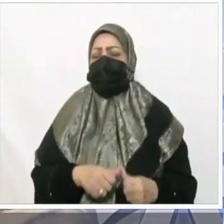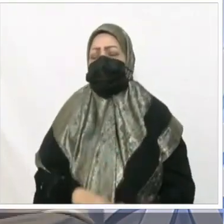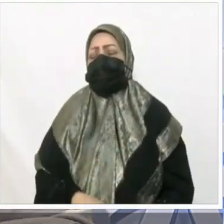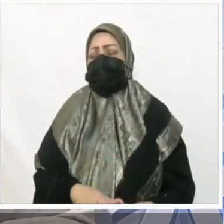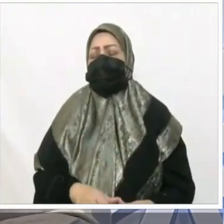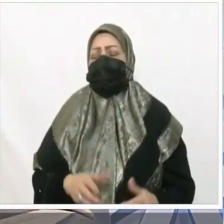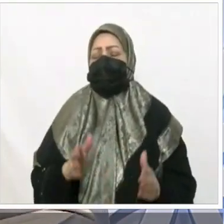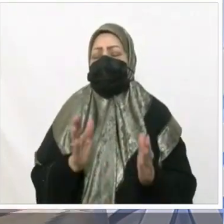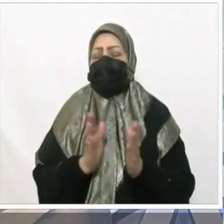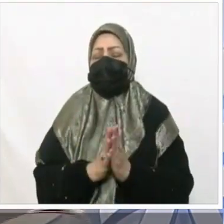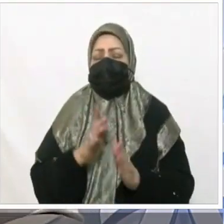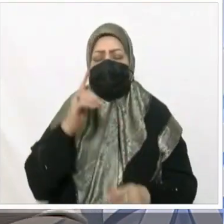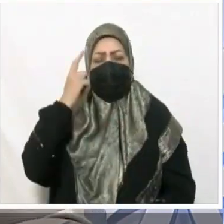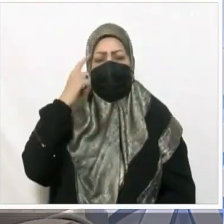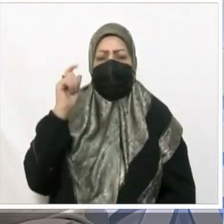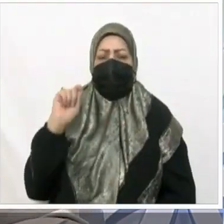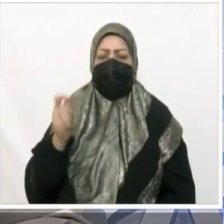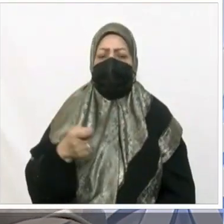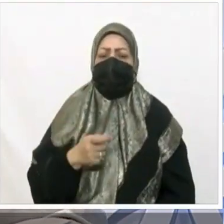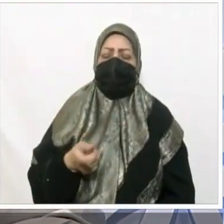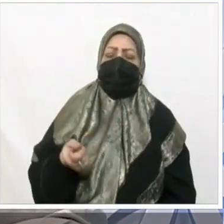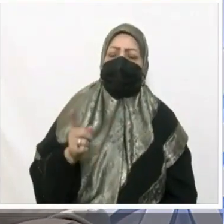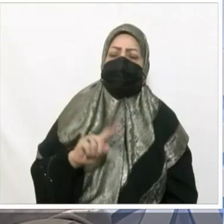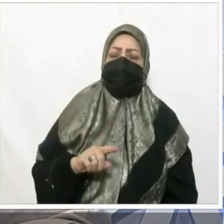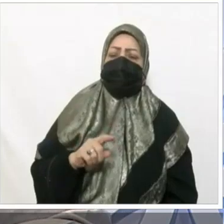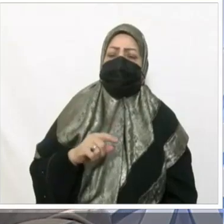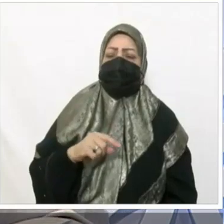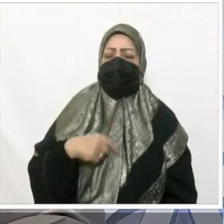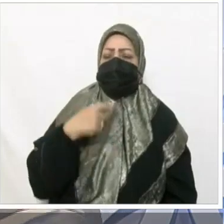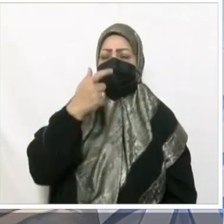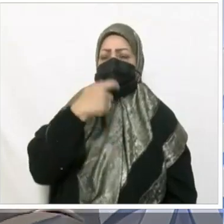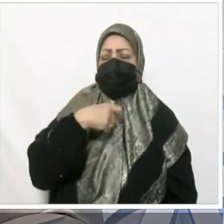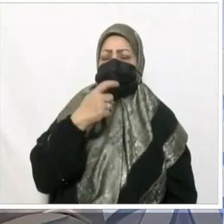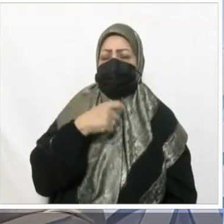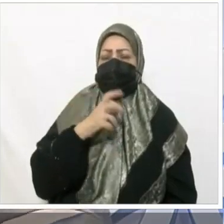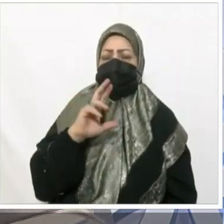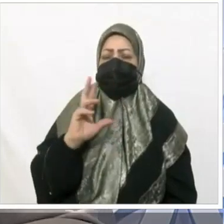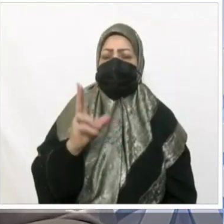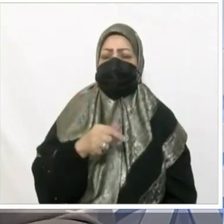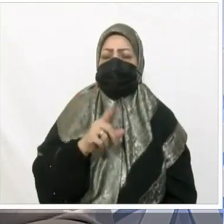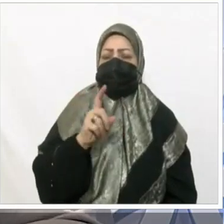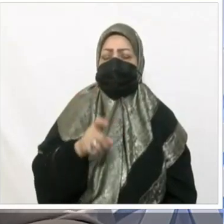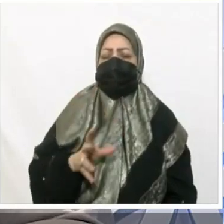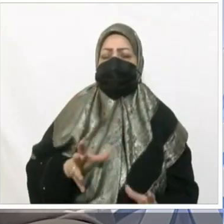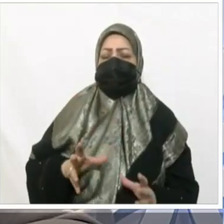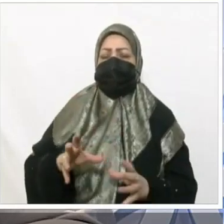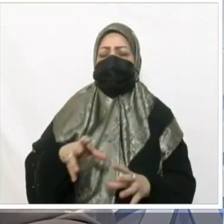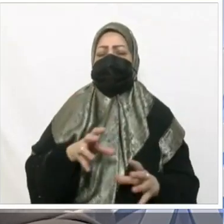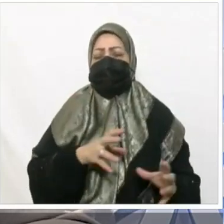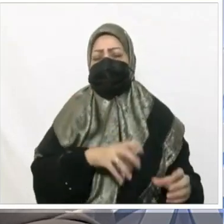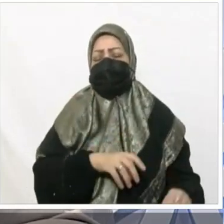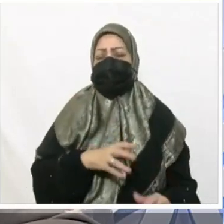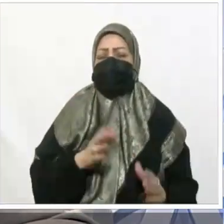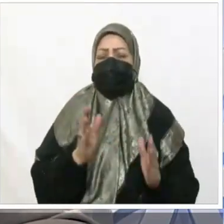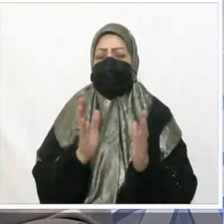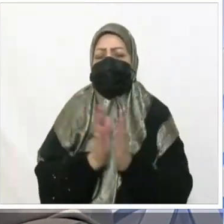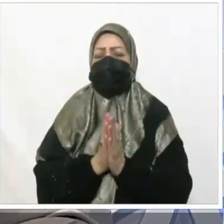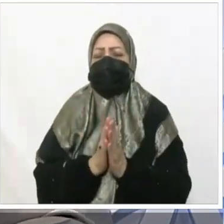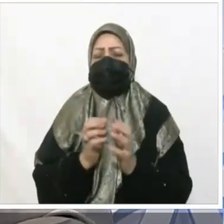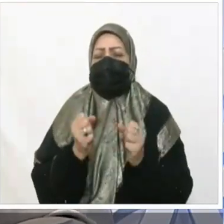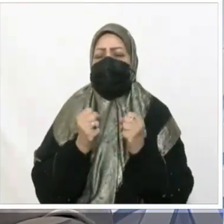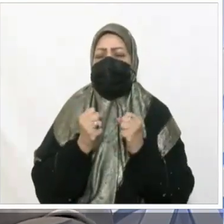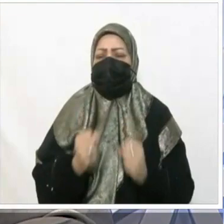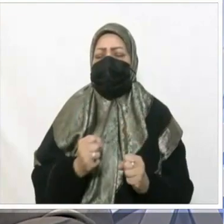إطار الحديث عن هؤلاء الطوائف للأسف المتشددين المتنطعين الذين